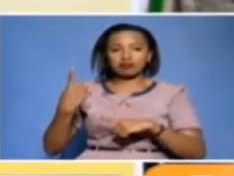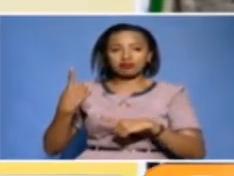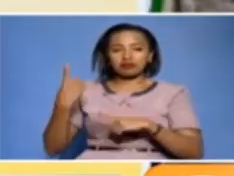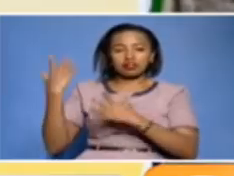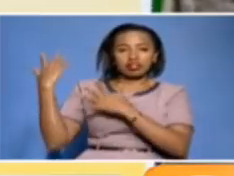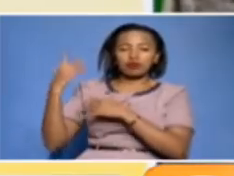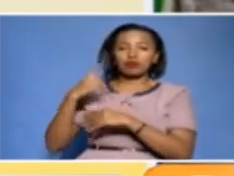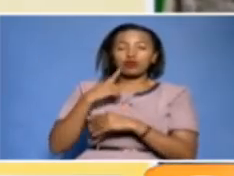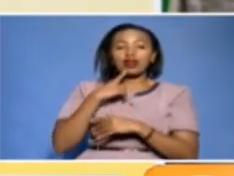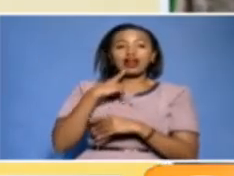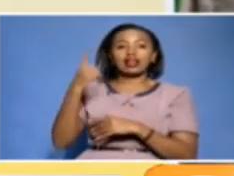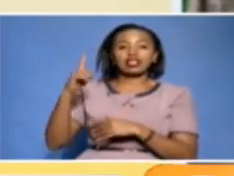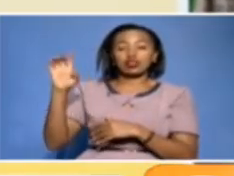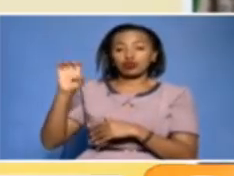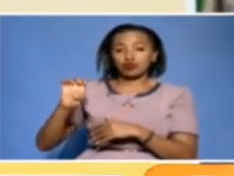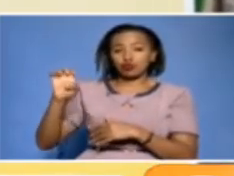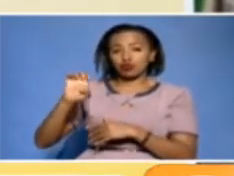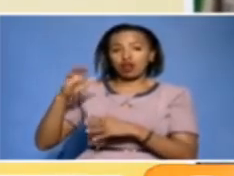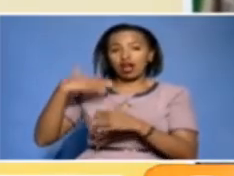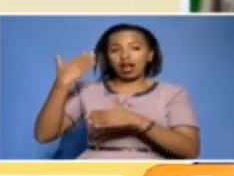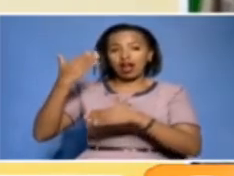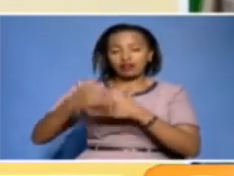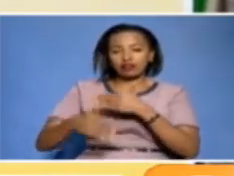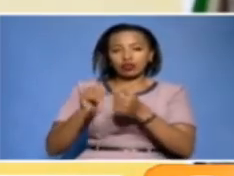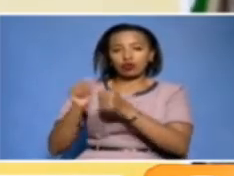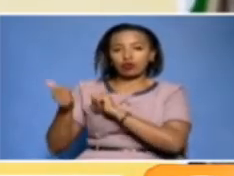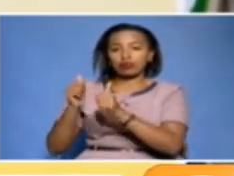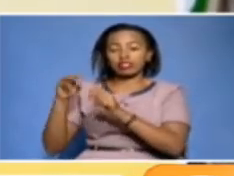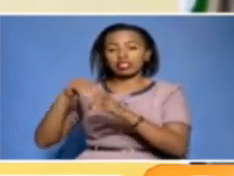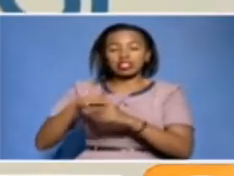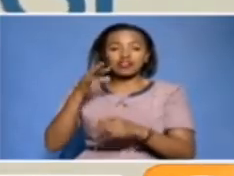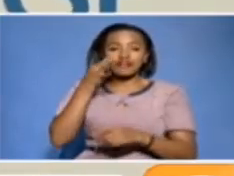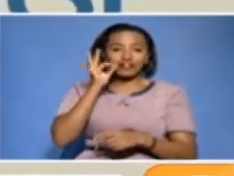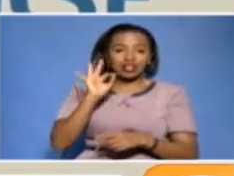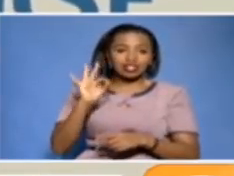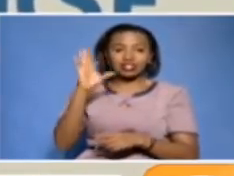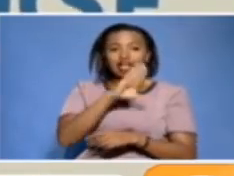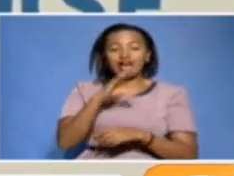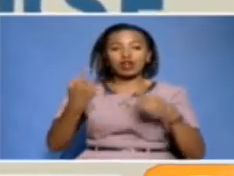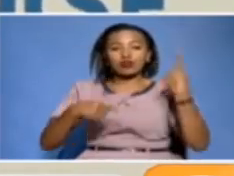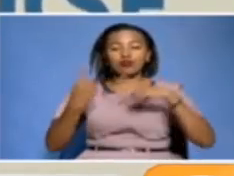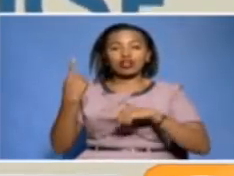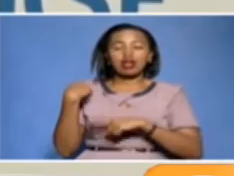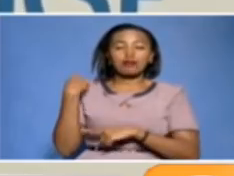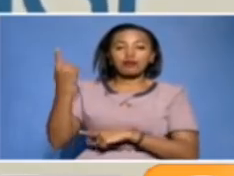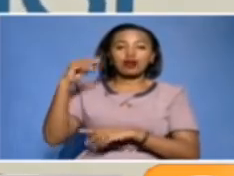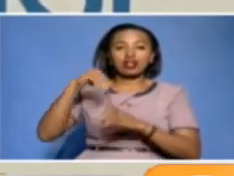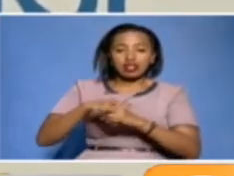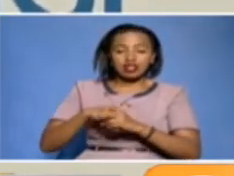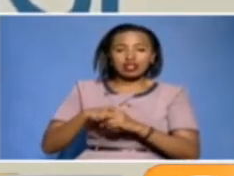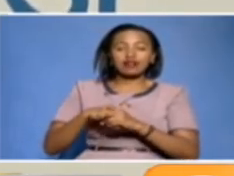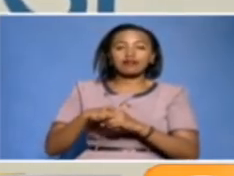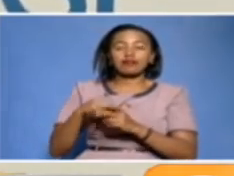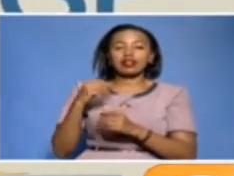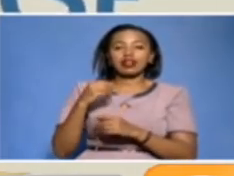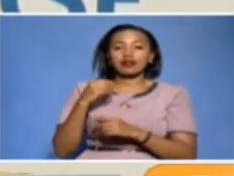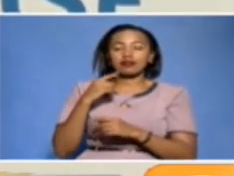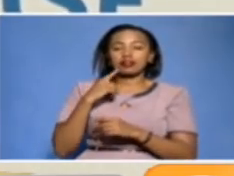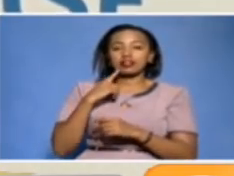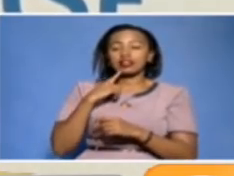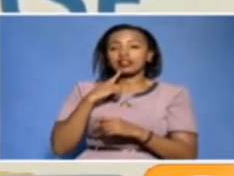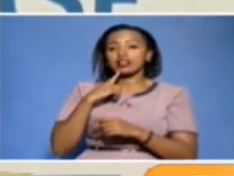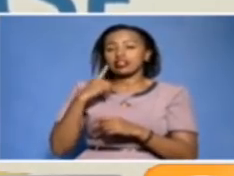katika mashindano ya uvumbuzi nchini Ufaransa na kuibuka wa kwanza miongoni mwa vyuo vikuu 676